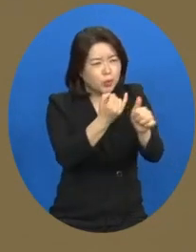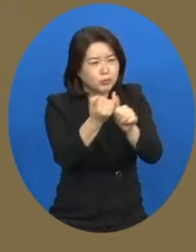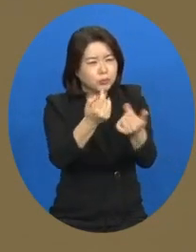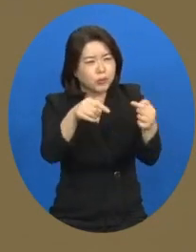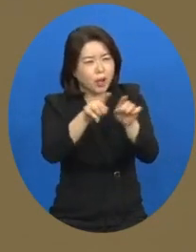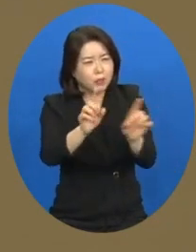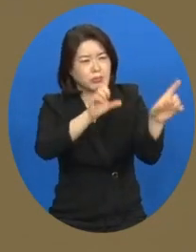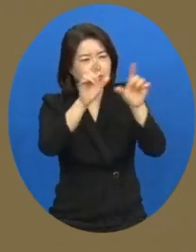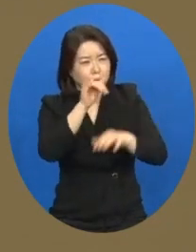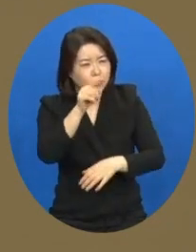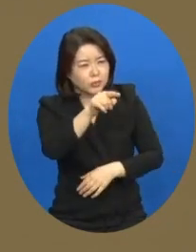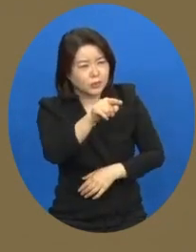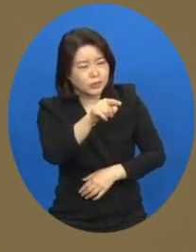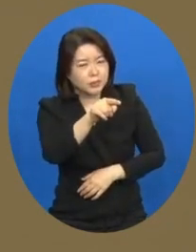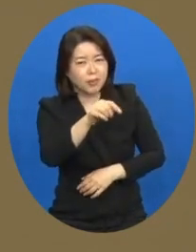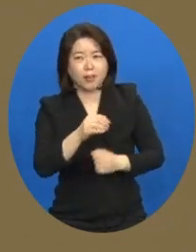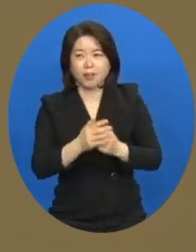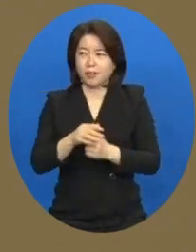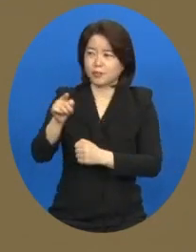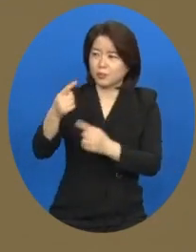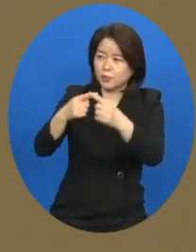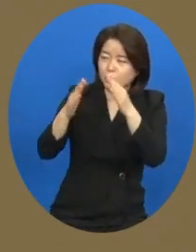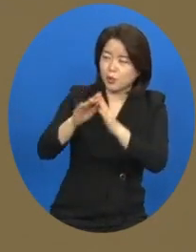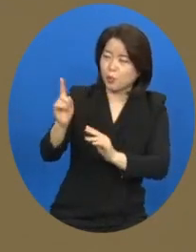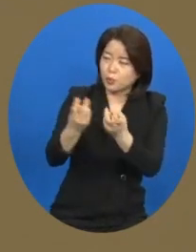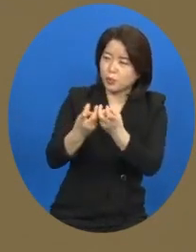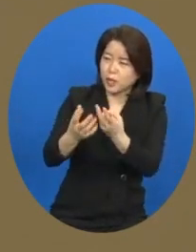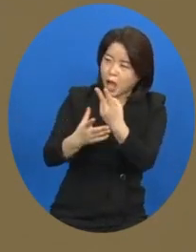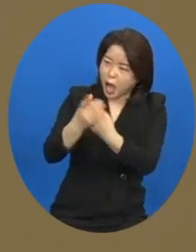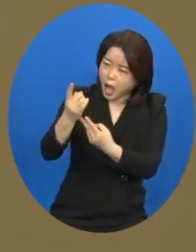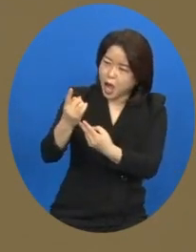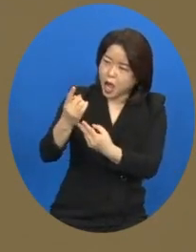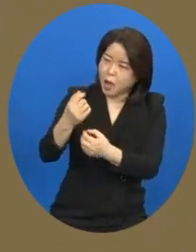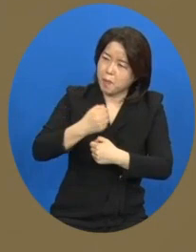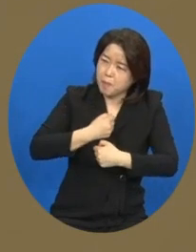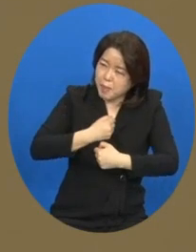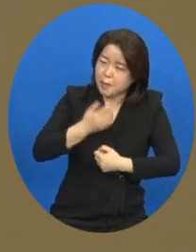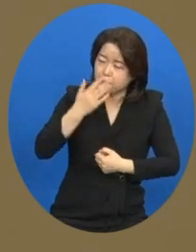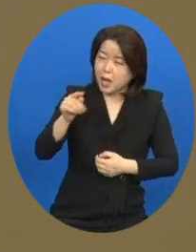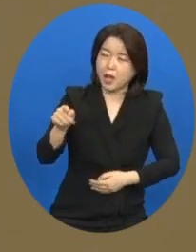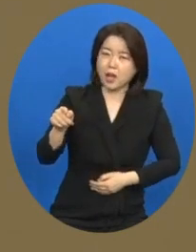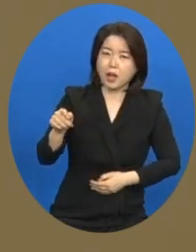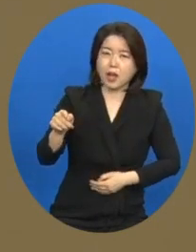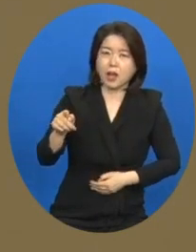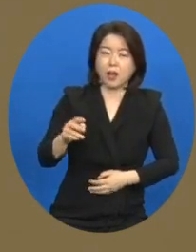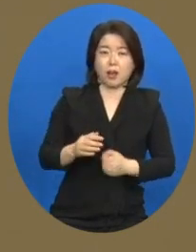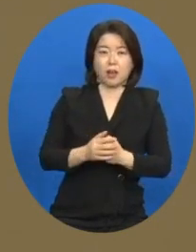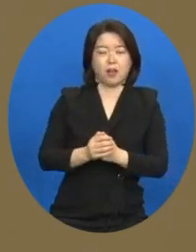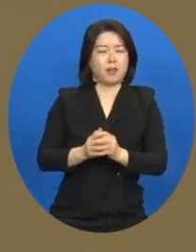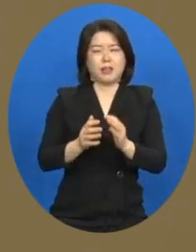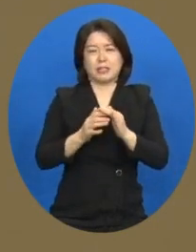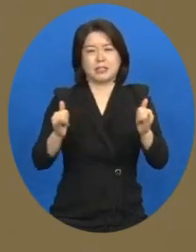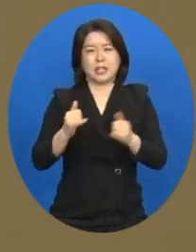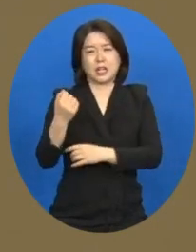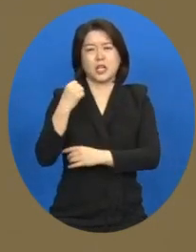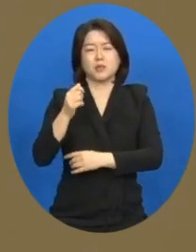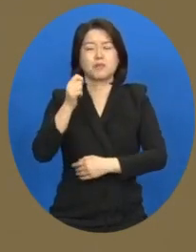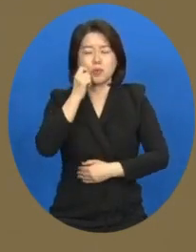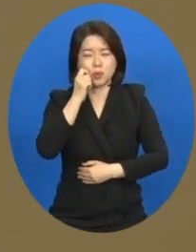있지? 어떻게 저 교회는 계속 저렇게 하나를 지킬 수 있을까? 사람으로는